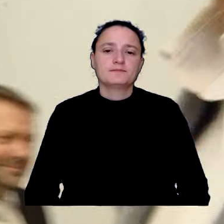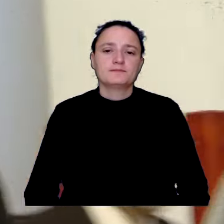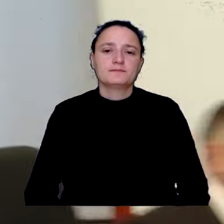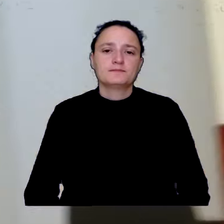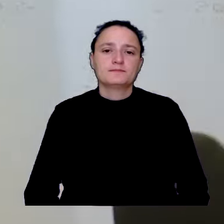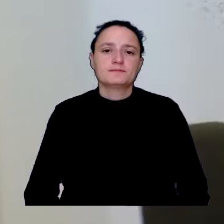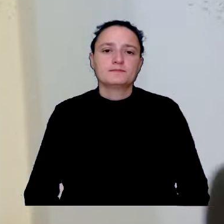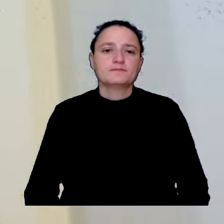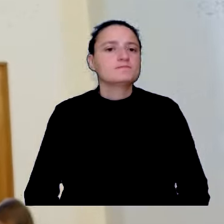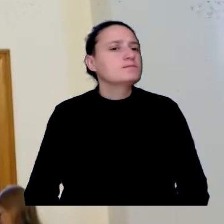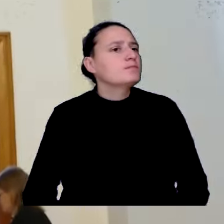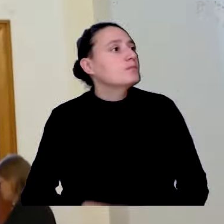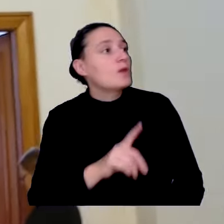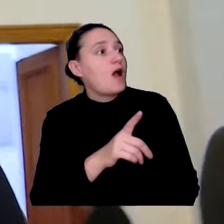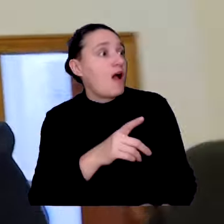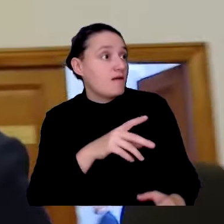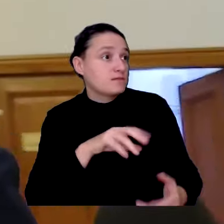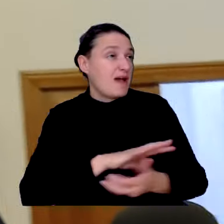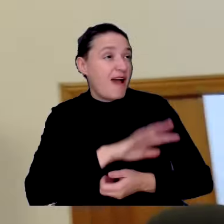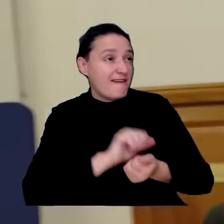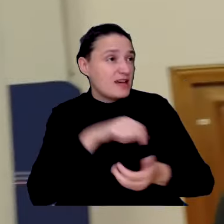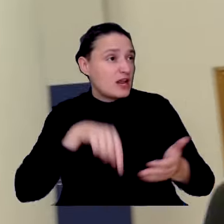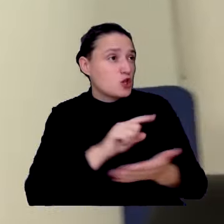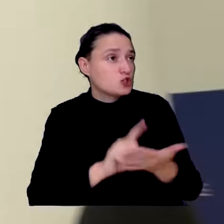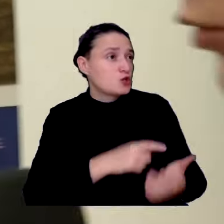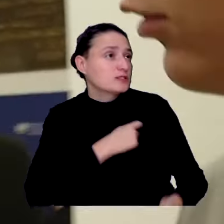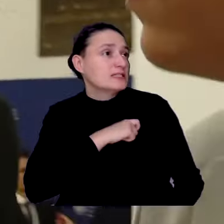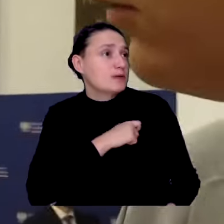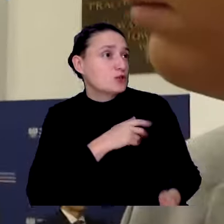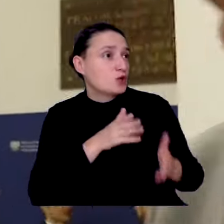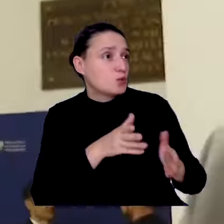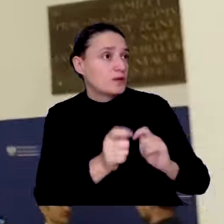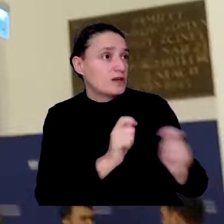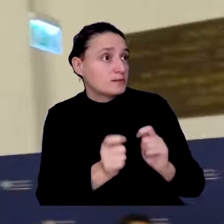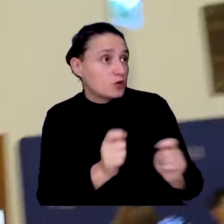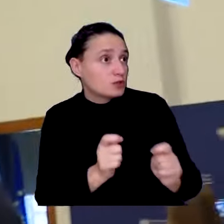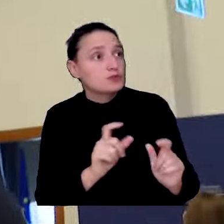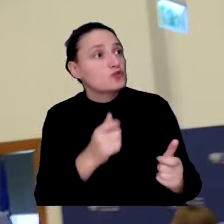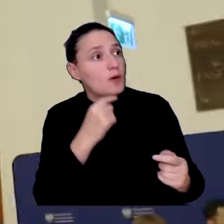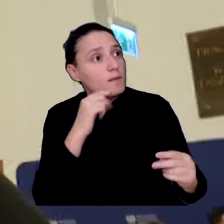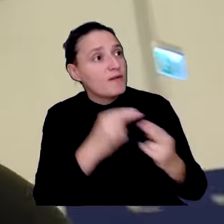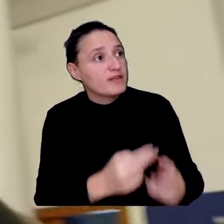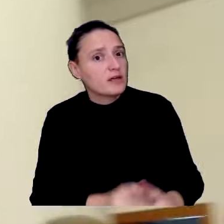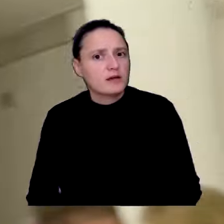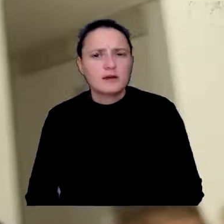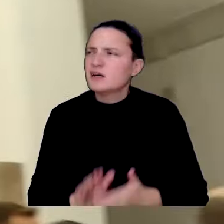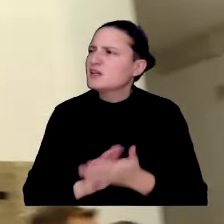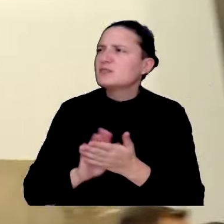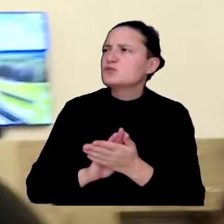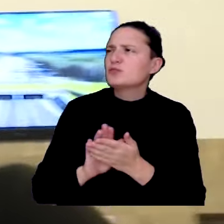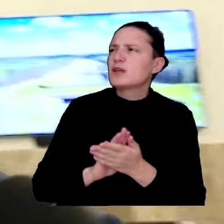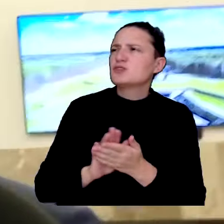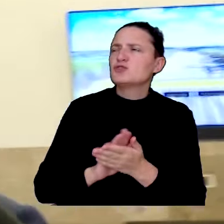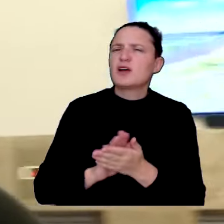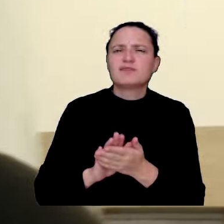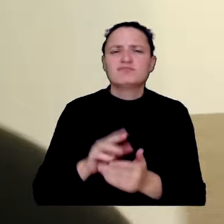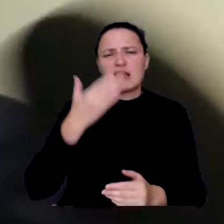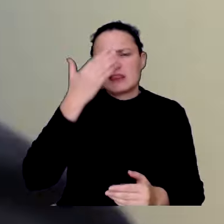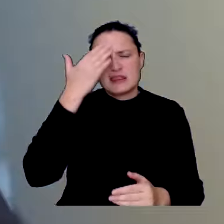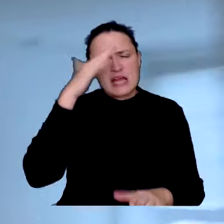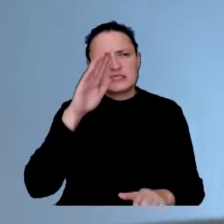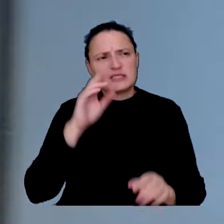W związku z udziałem w aferze Dolnośląskiego Wojewódzkiego Inspektora Transportu Drogowego. Przepraszam, ale nie znam szczegółów tej